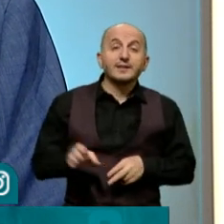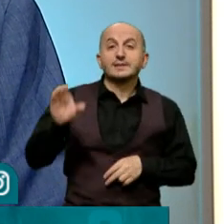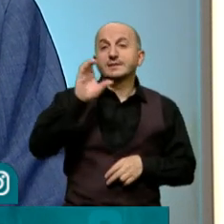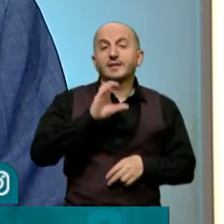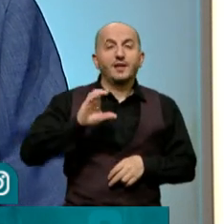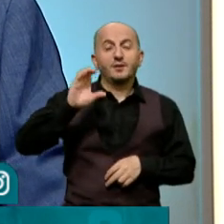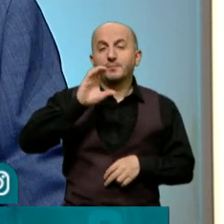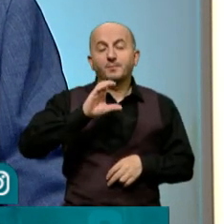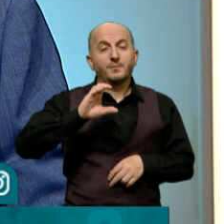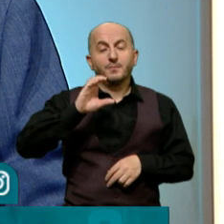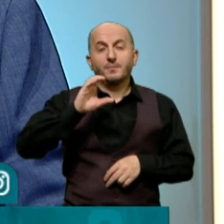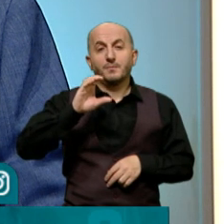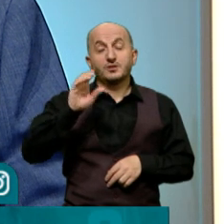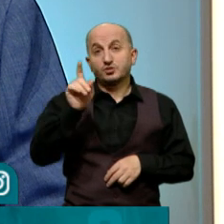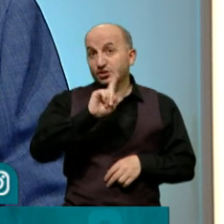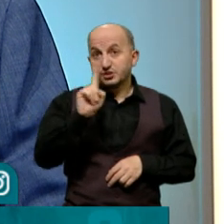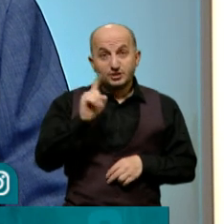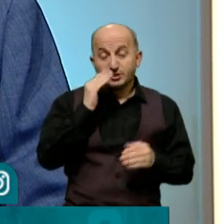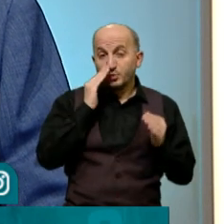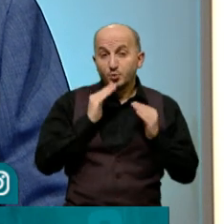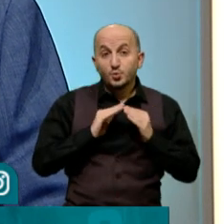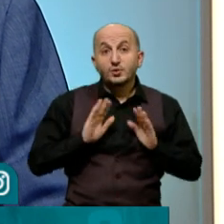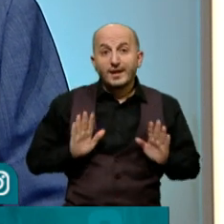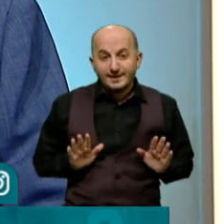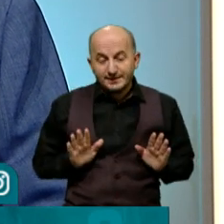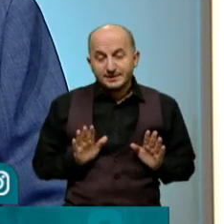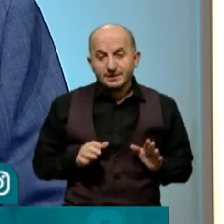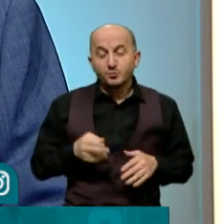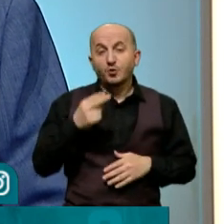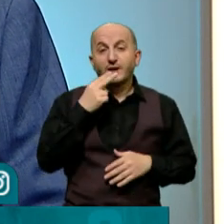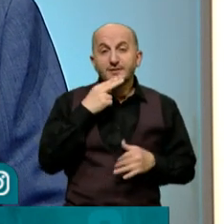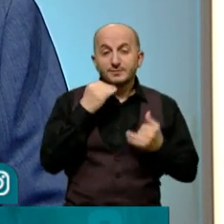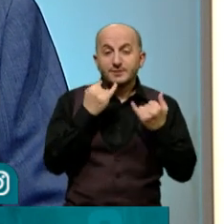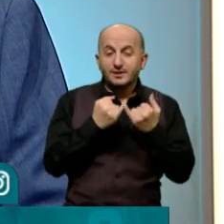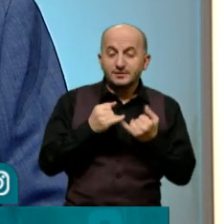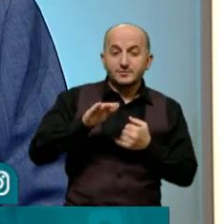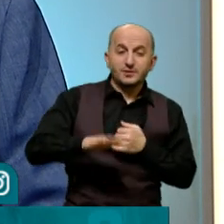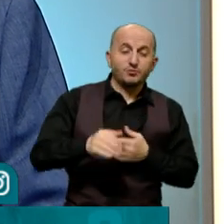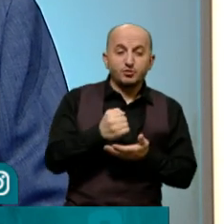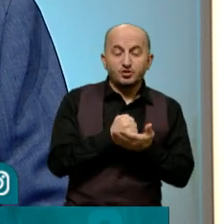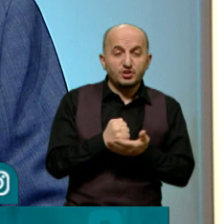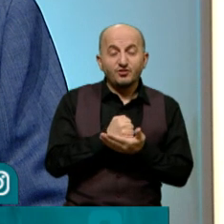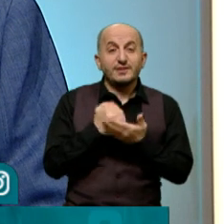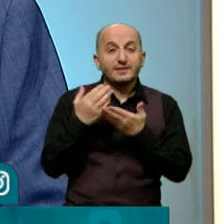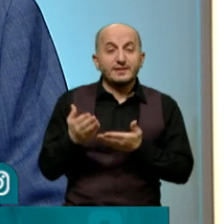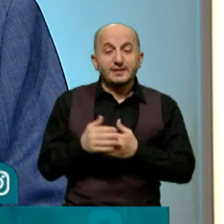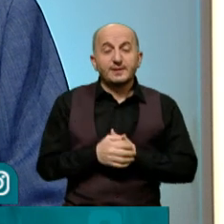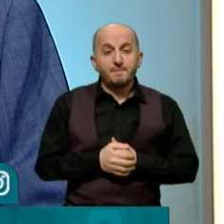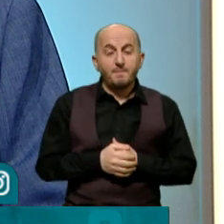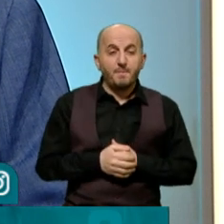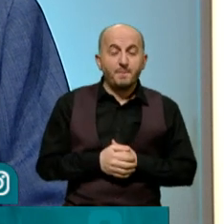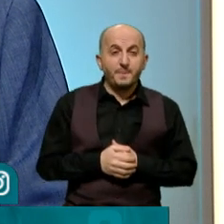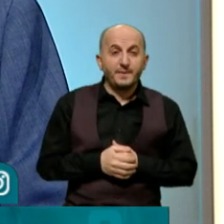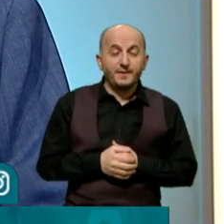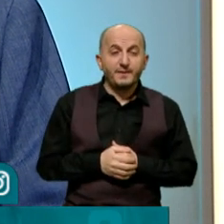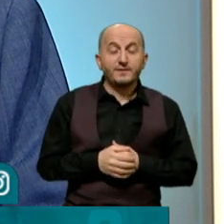İslam'ı açıdan kesinlikle uygun değil. Bu hanım kardeşimizin yavrusuna şifa dileyelim. Ama onun bilgisine de sunalım